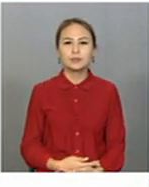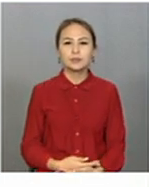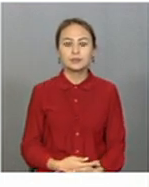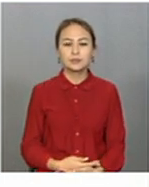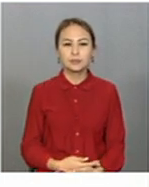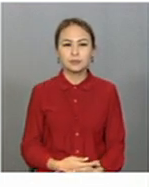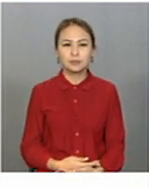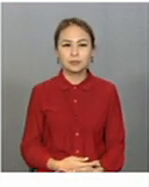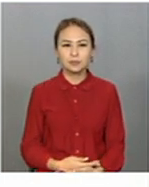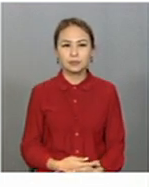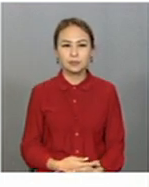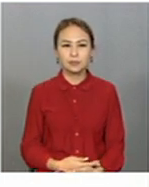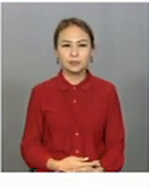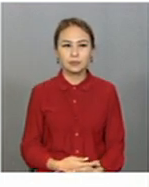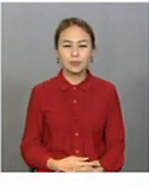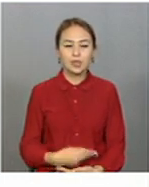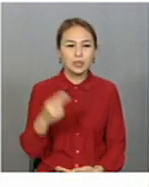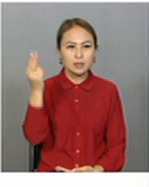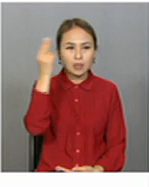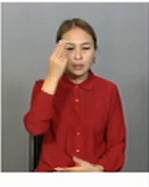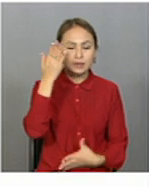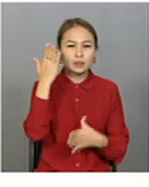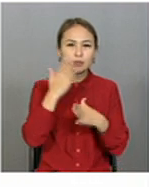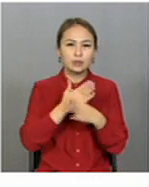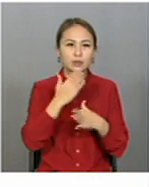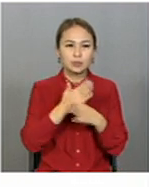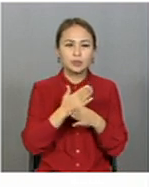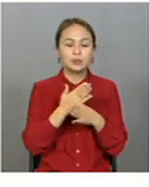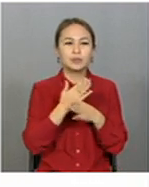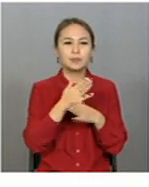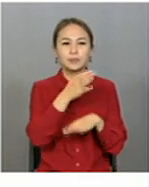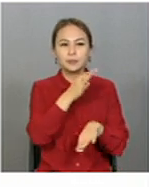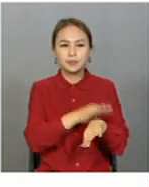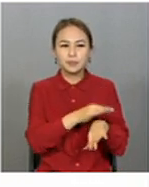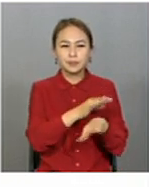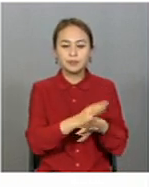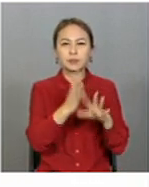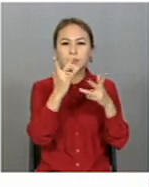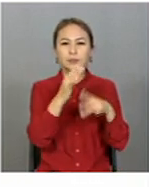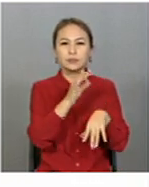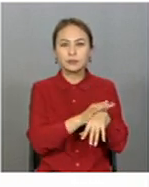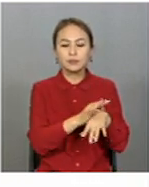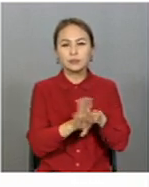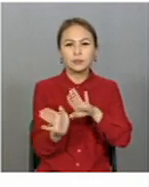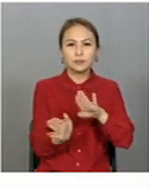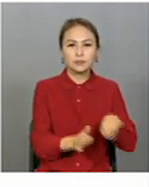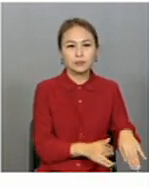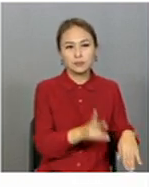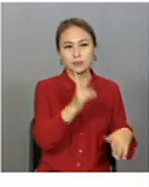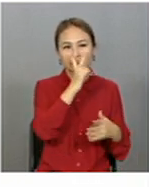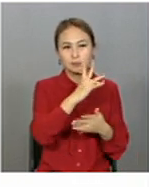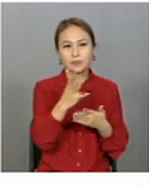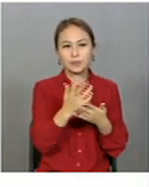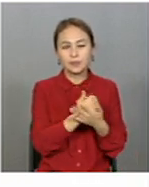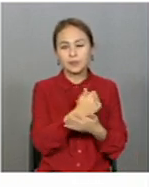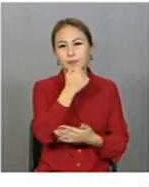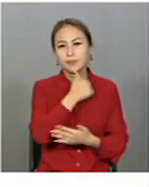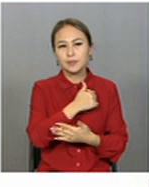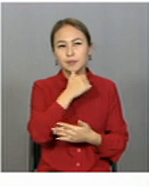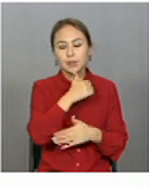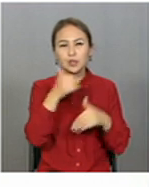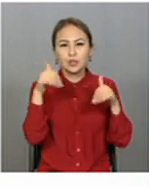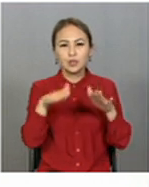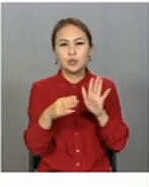көрейік. Сағаттың көмегімен қанша сағат уақыт кеткенін табайық.